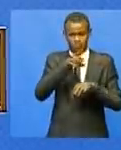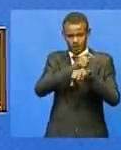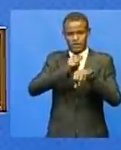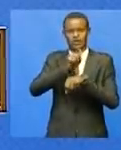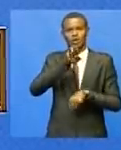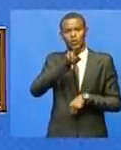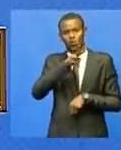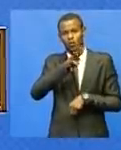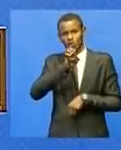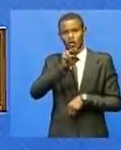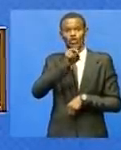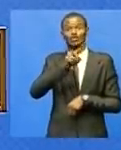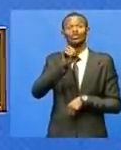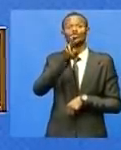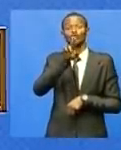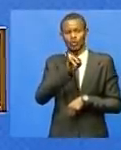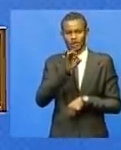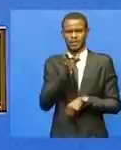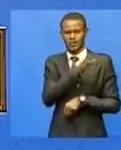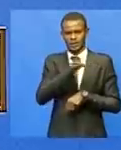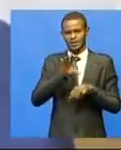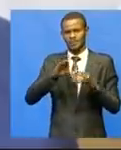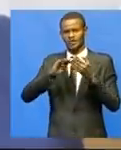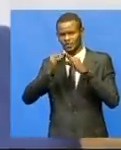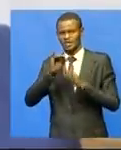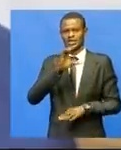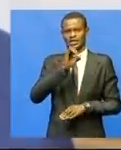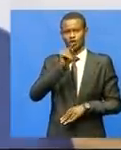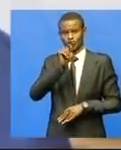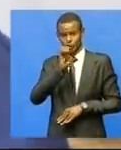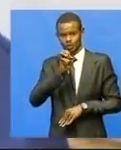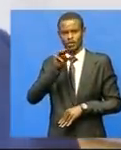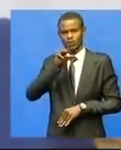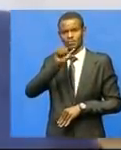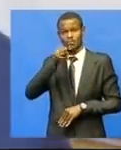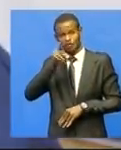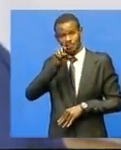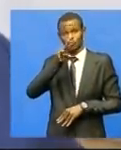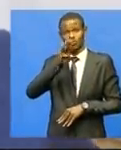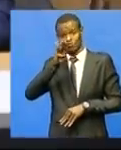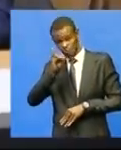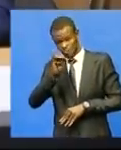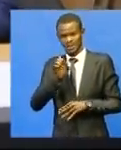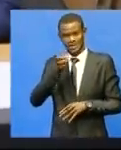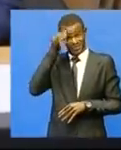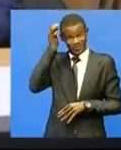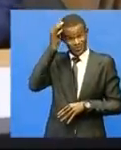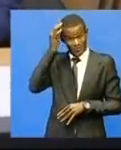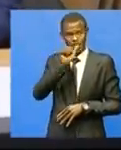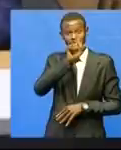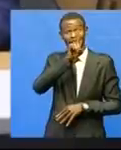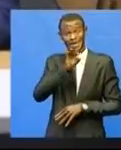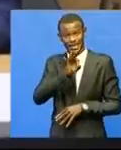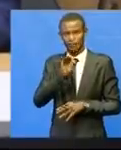de la cité de Oicha, notamment Mandumbi et Mamove. 35 ADF MTM ont